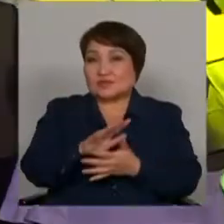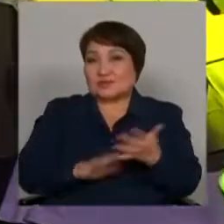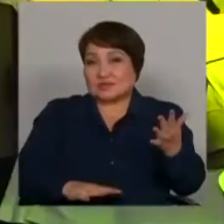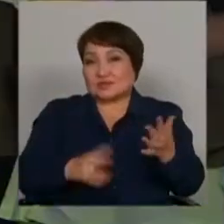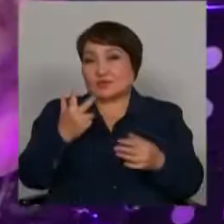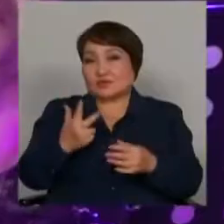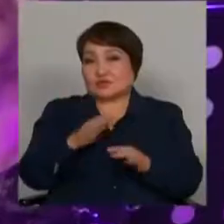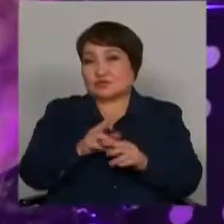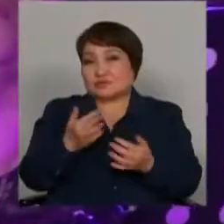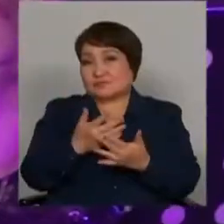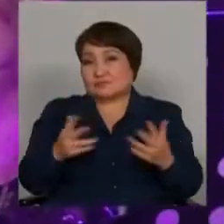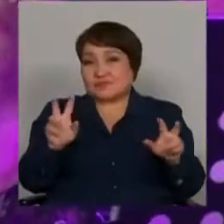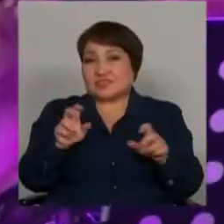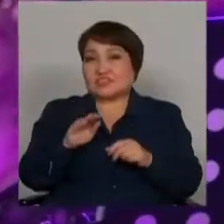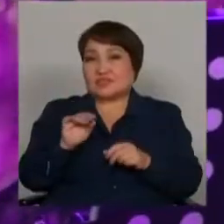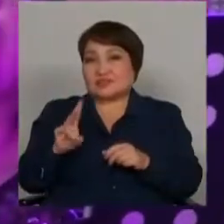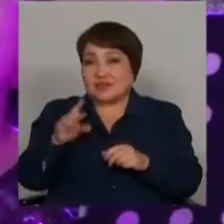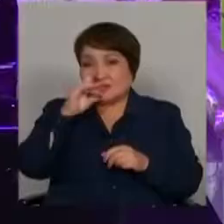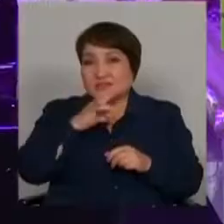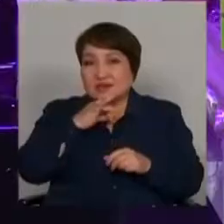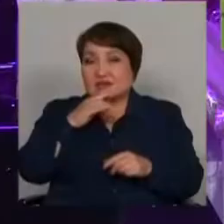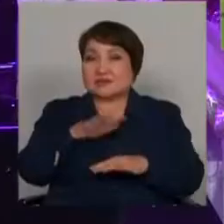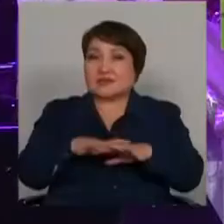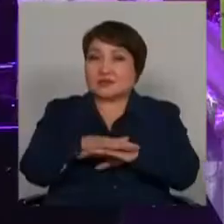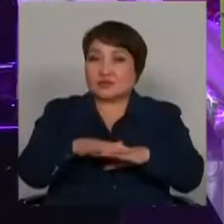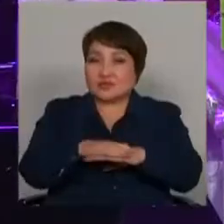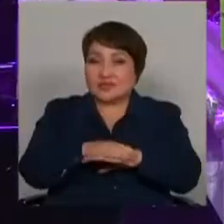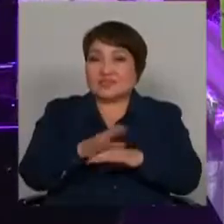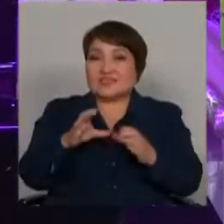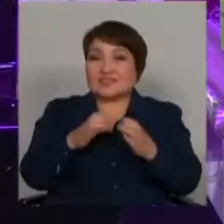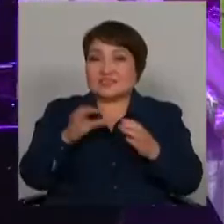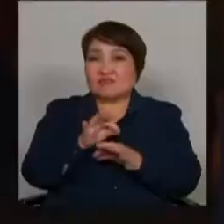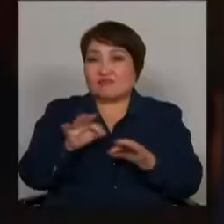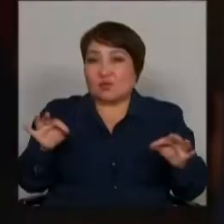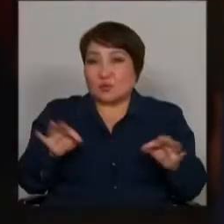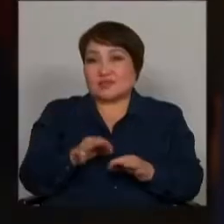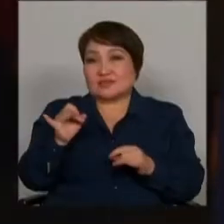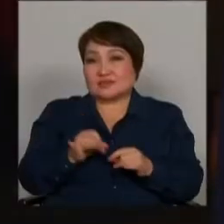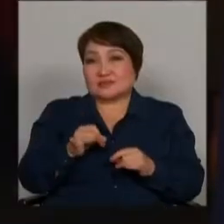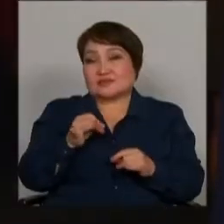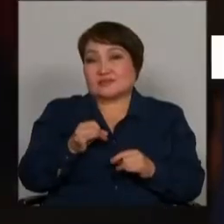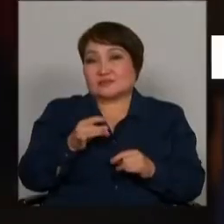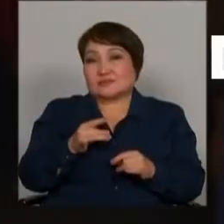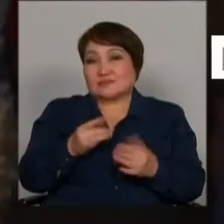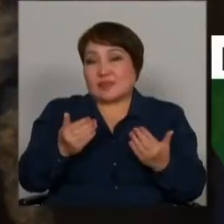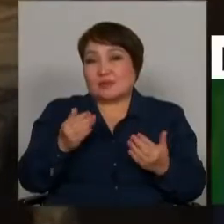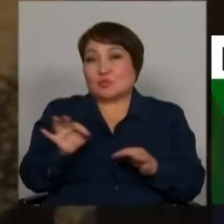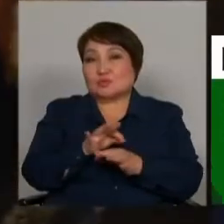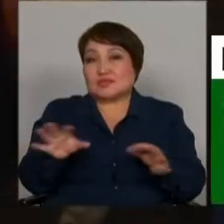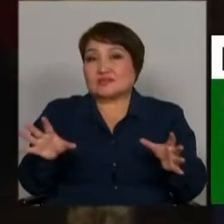жанр. Қазақ фольклорлы, симфониялық және электронды музыка тоғысты. Жылда өтетін